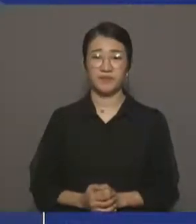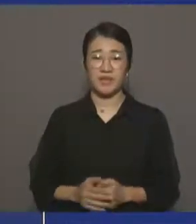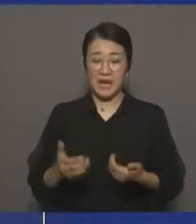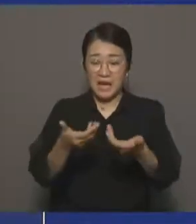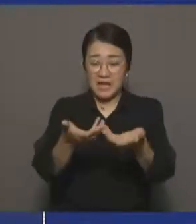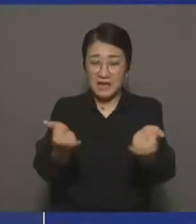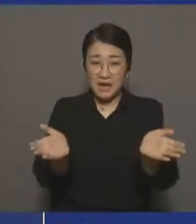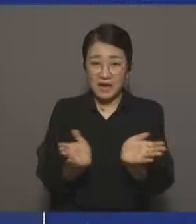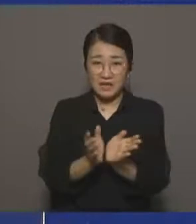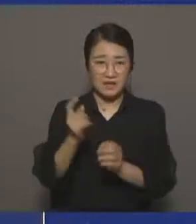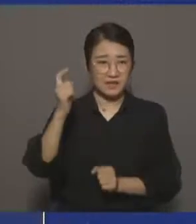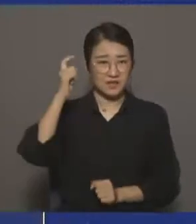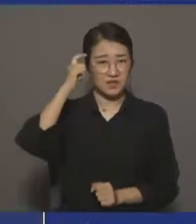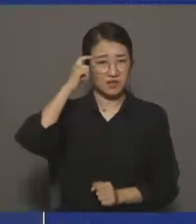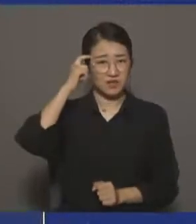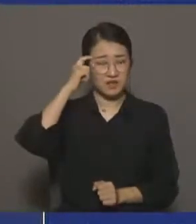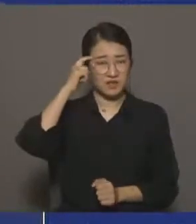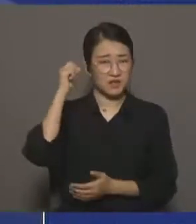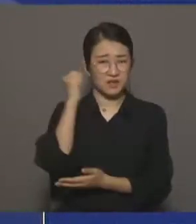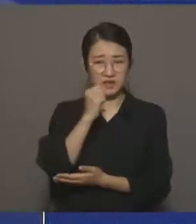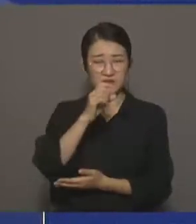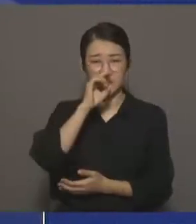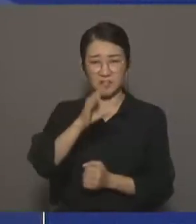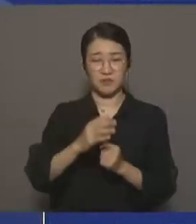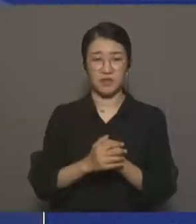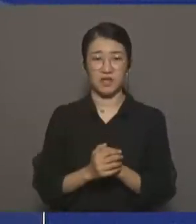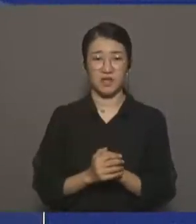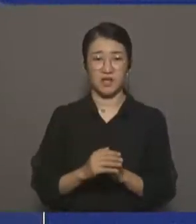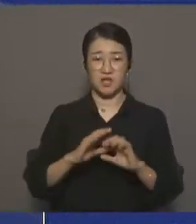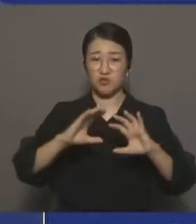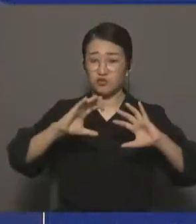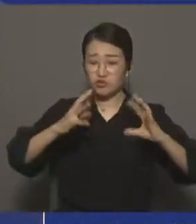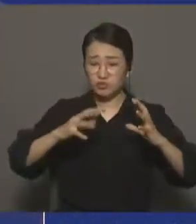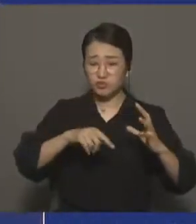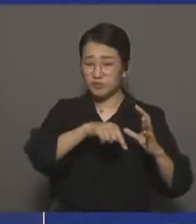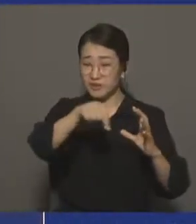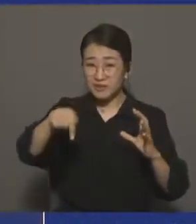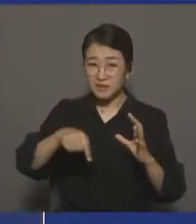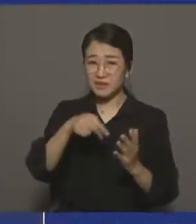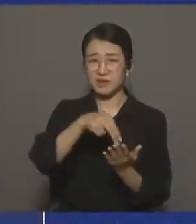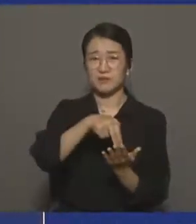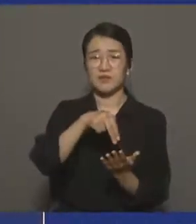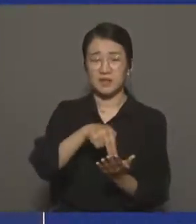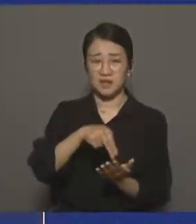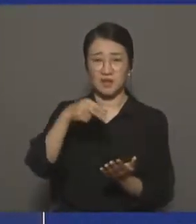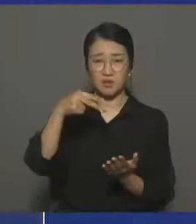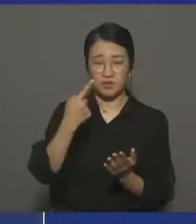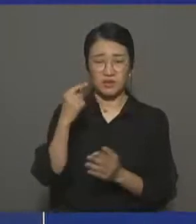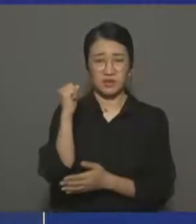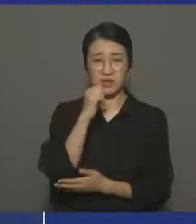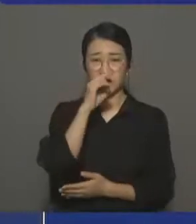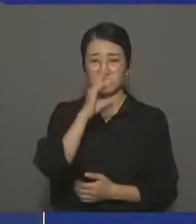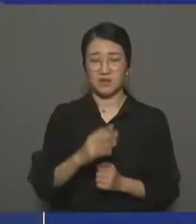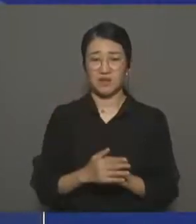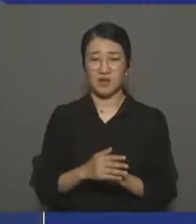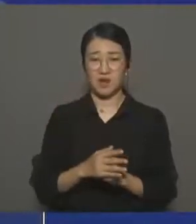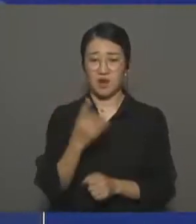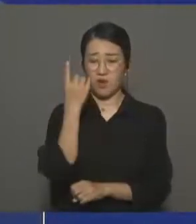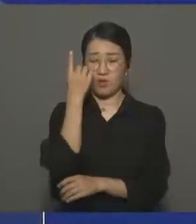됩니다. 당의 근본이 흔들려서도 안 됩니다. 우리 민주당이 원칙을 지키고